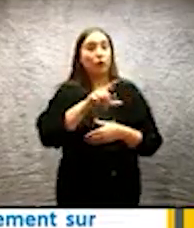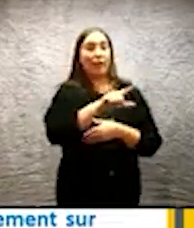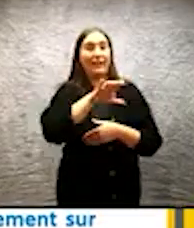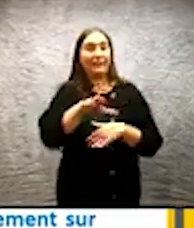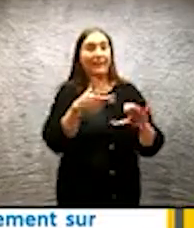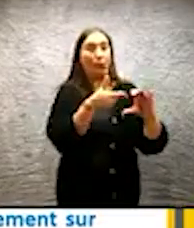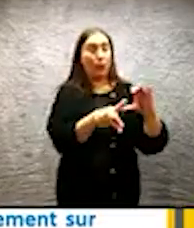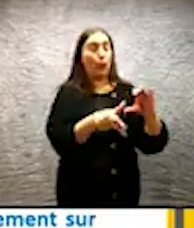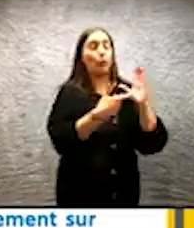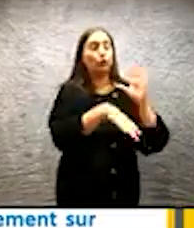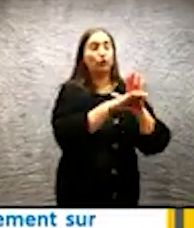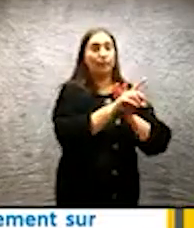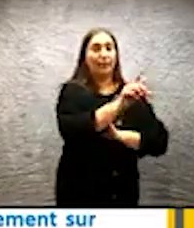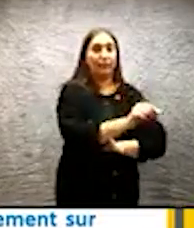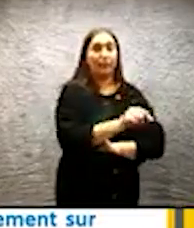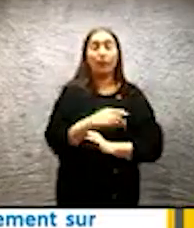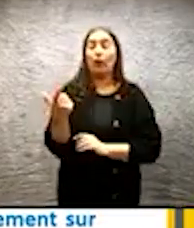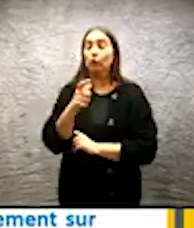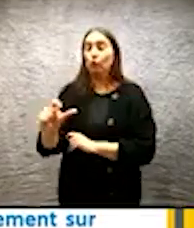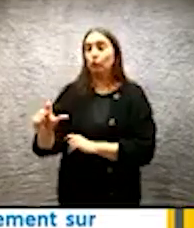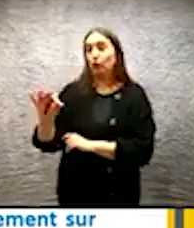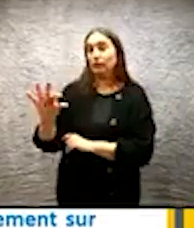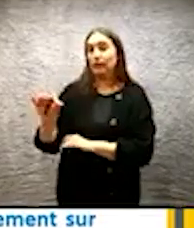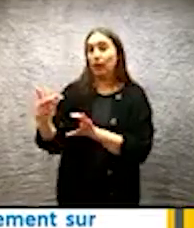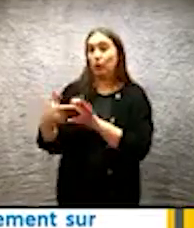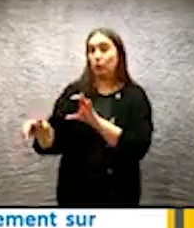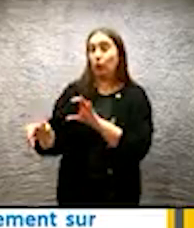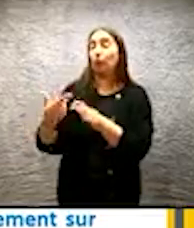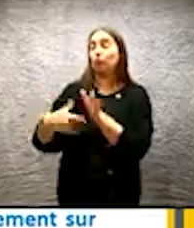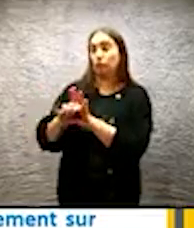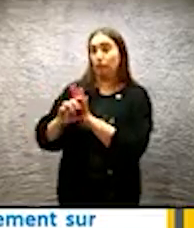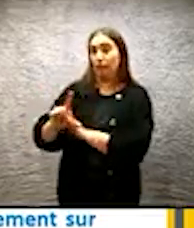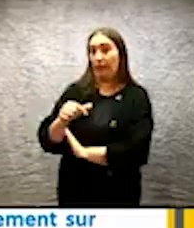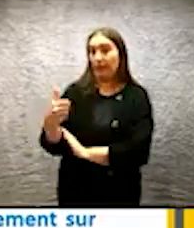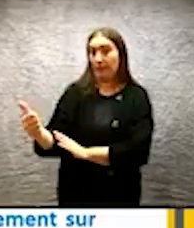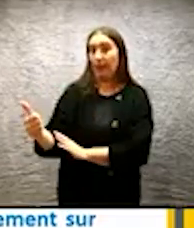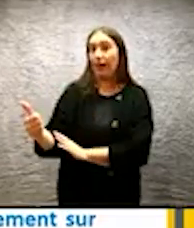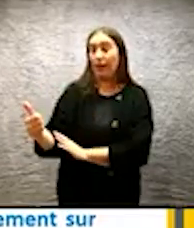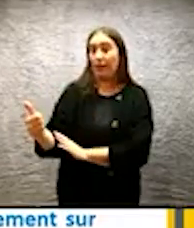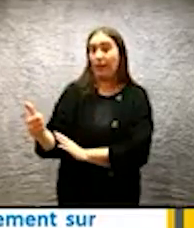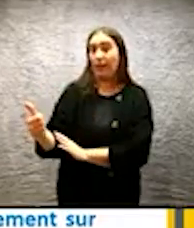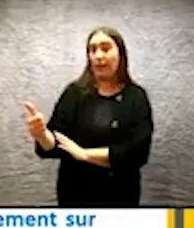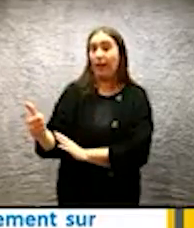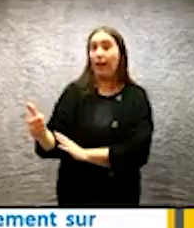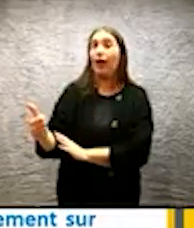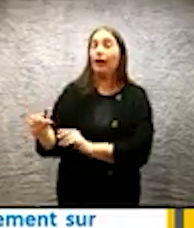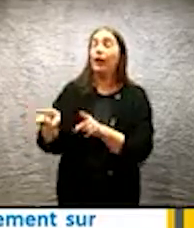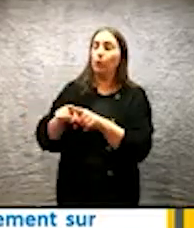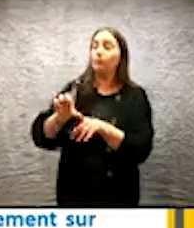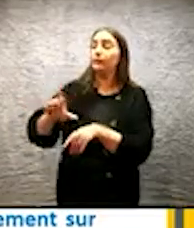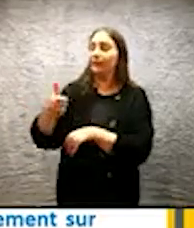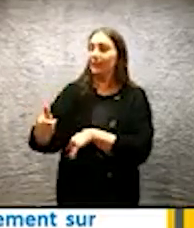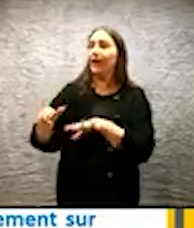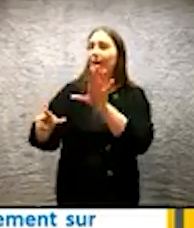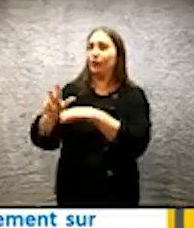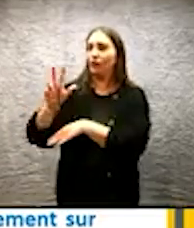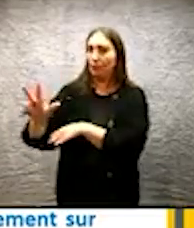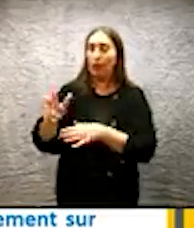le chapitre 20, à 250 euros pour le chapitre 21 et 21-83, et